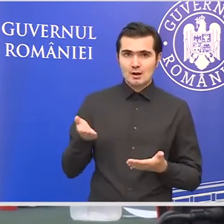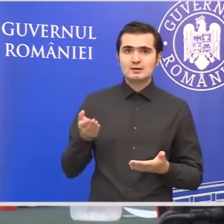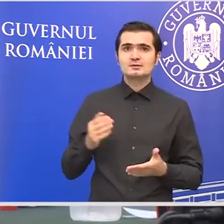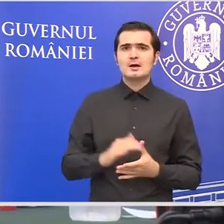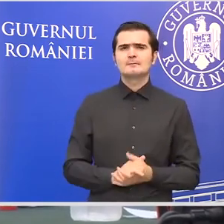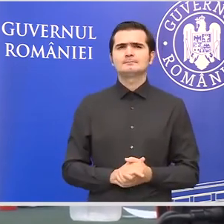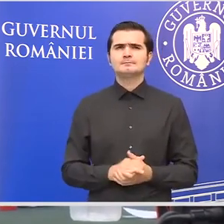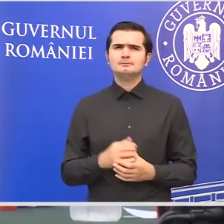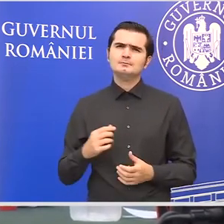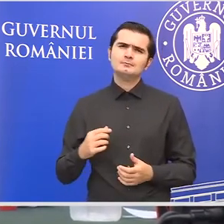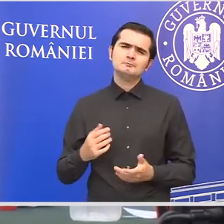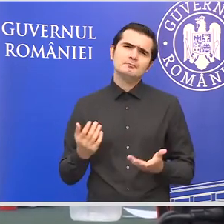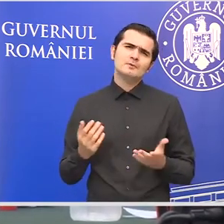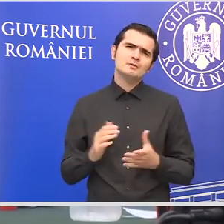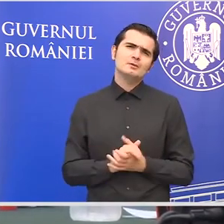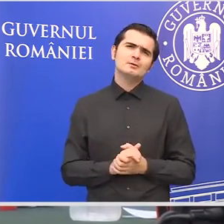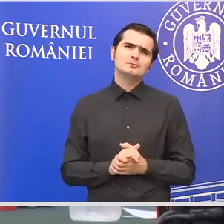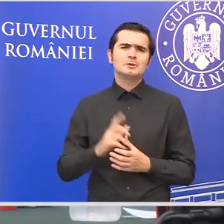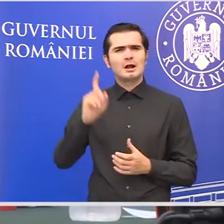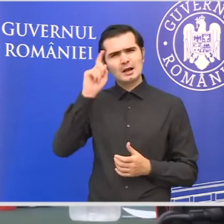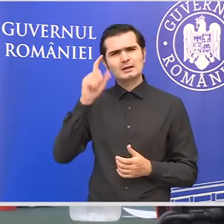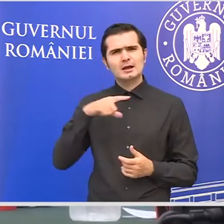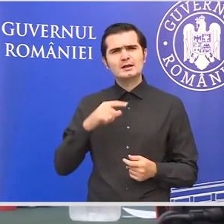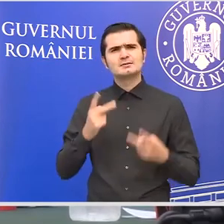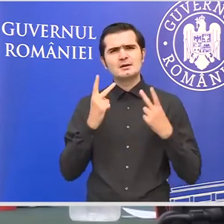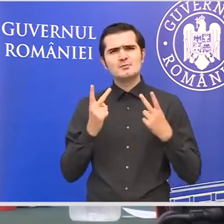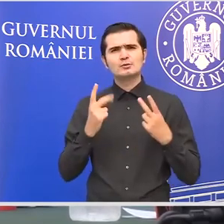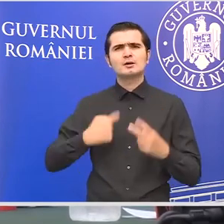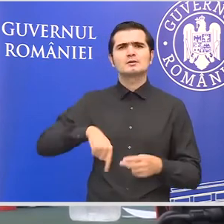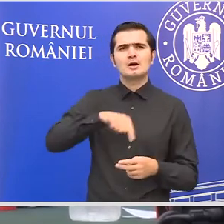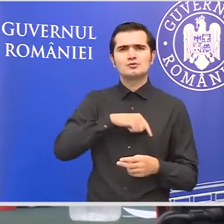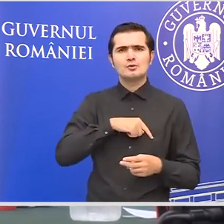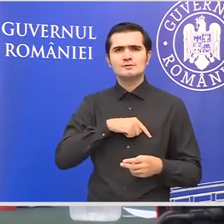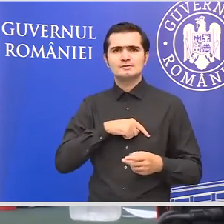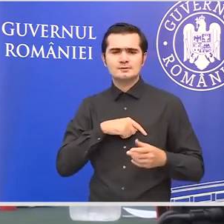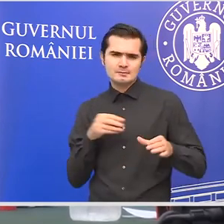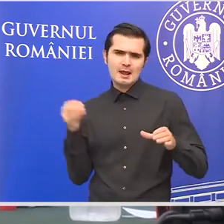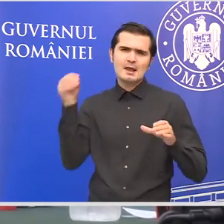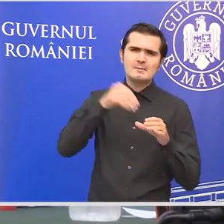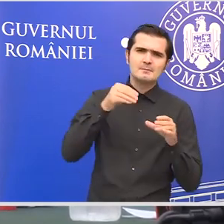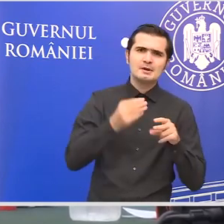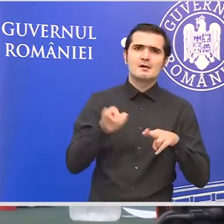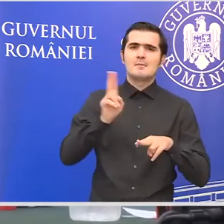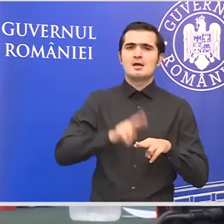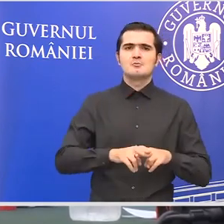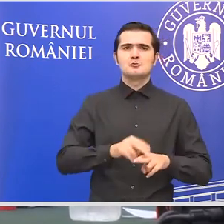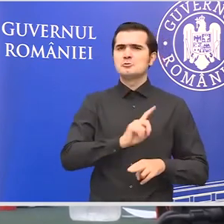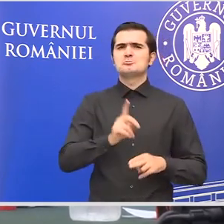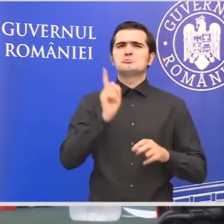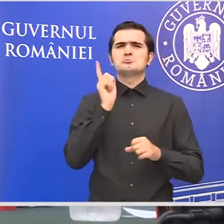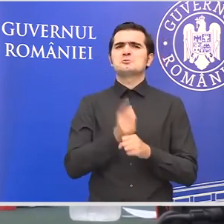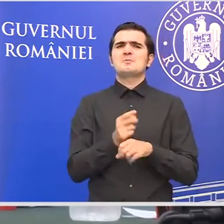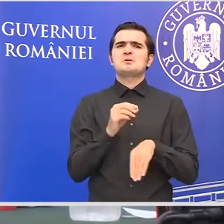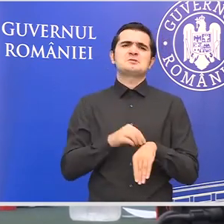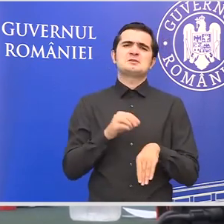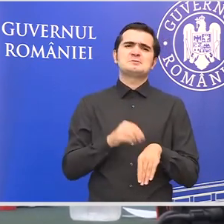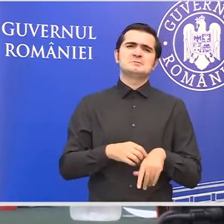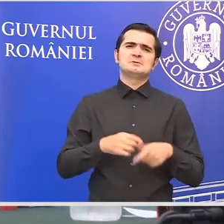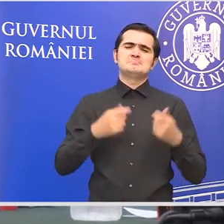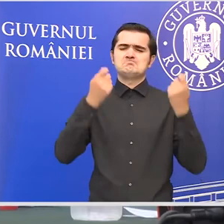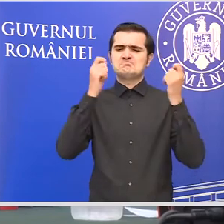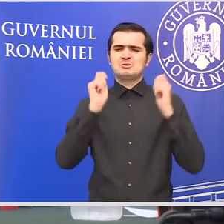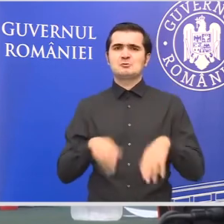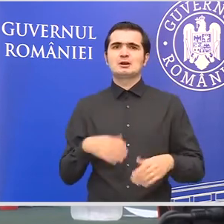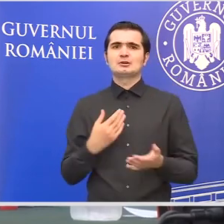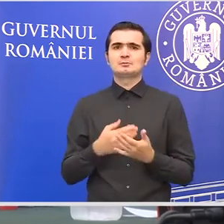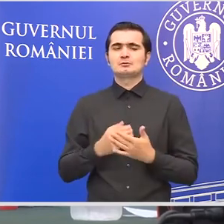este, cred că, important să ne implicăm mai mult. Sigur că nu trebuie să fim descurajați că numărul celor care se vaccinează în